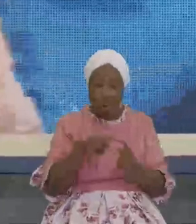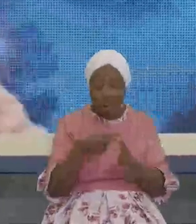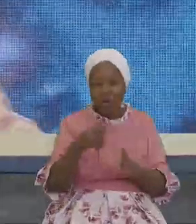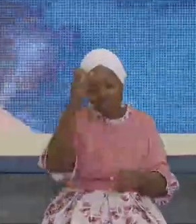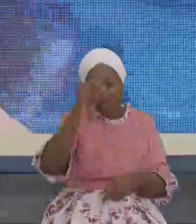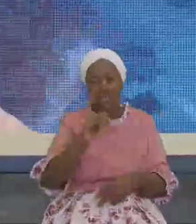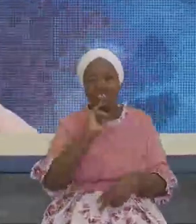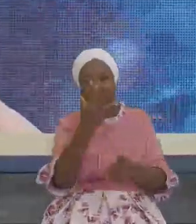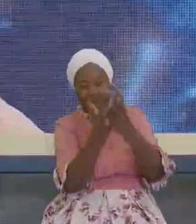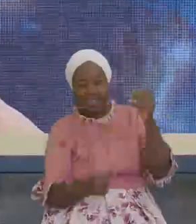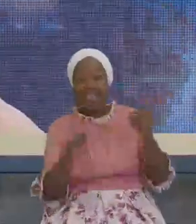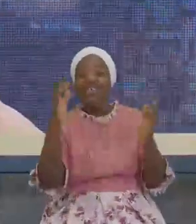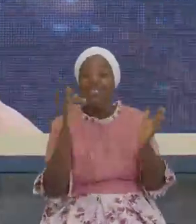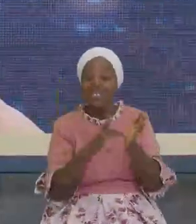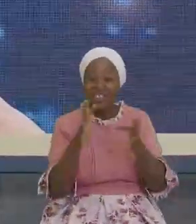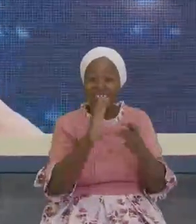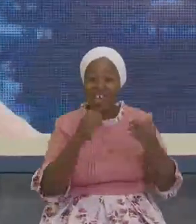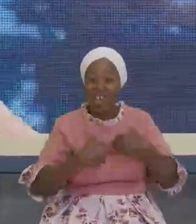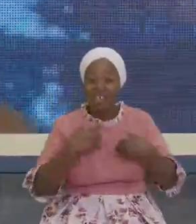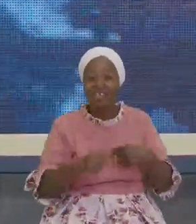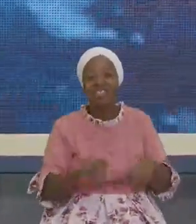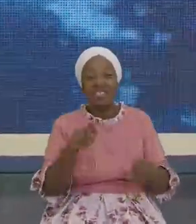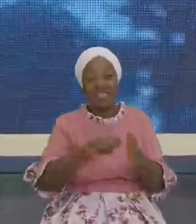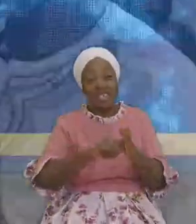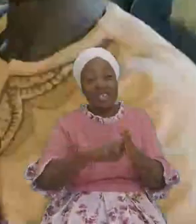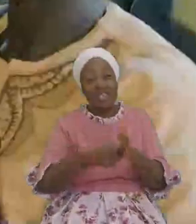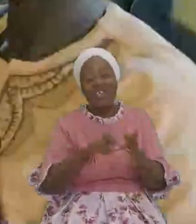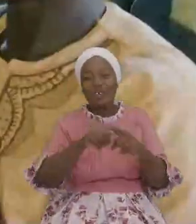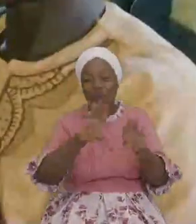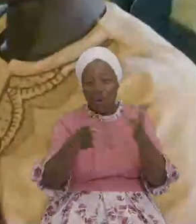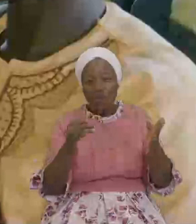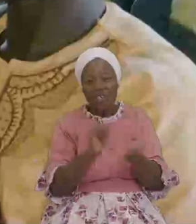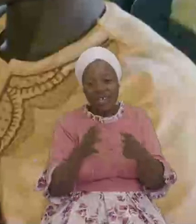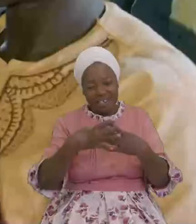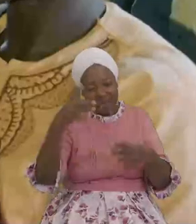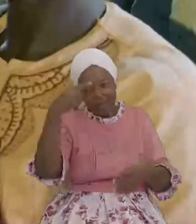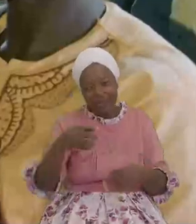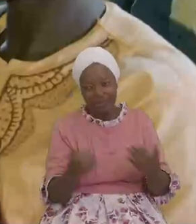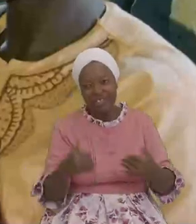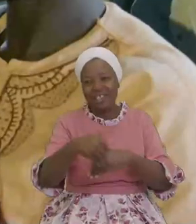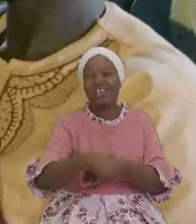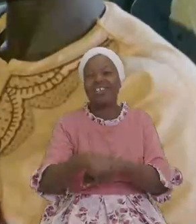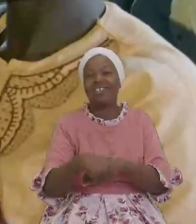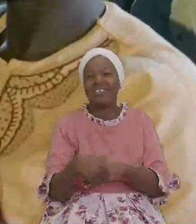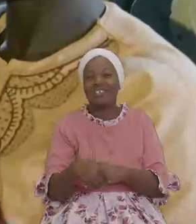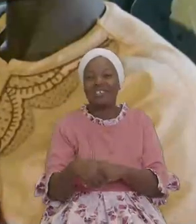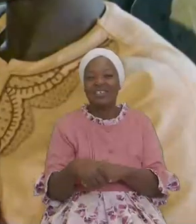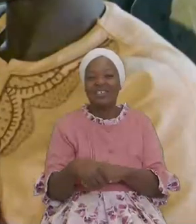en regardant ou le diable soit absent, Jésus-Christ a la clé pour ouvrir ses cages pour toi ce